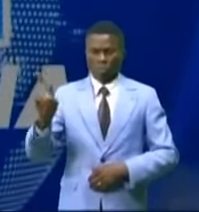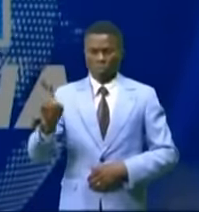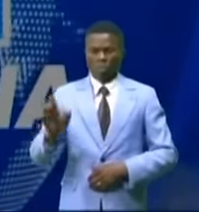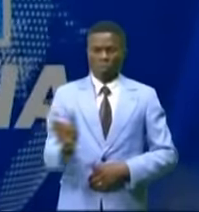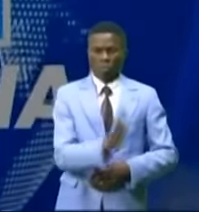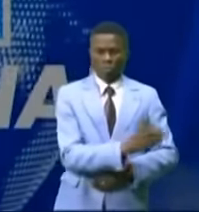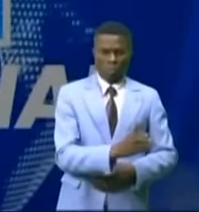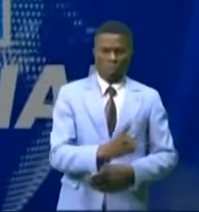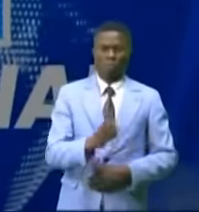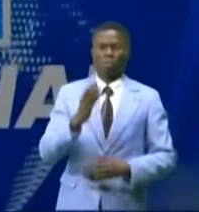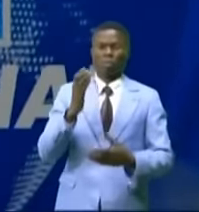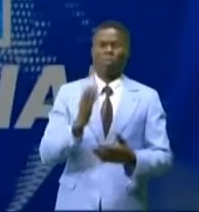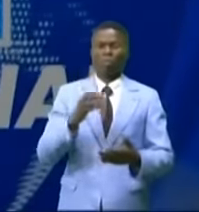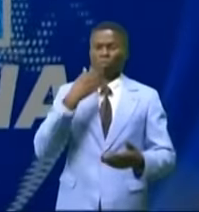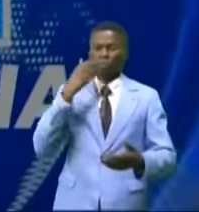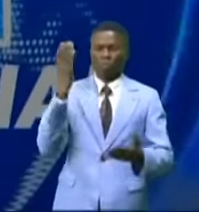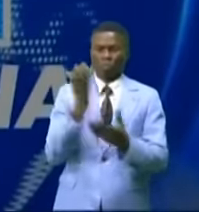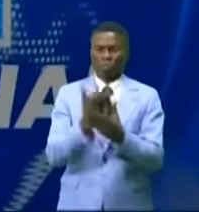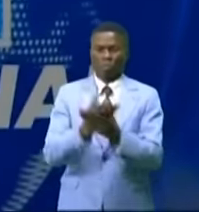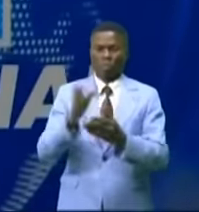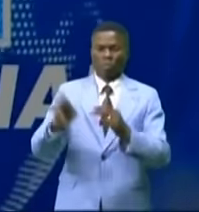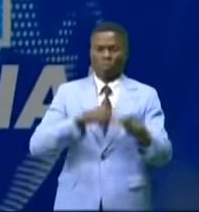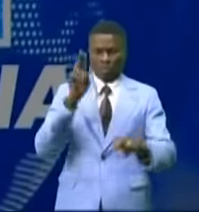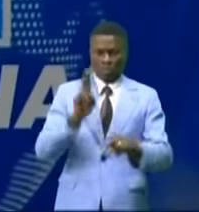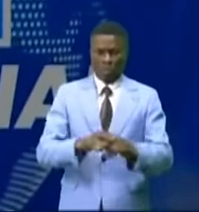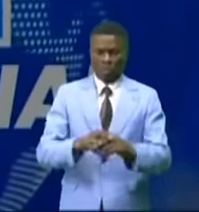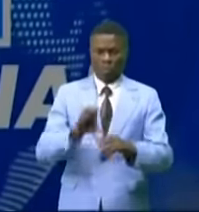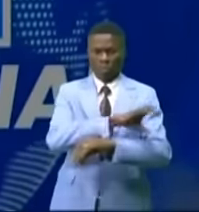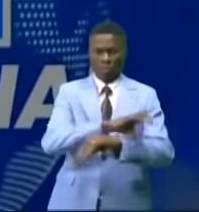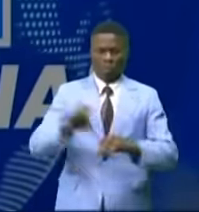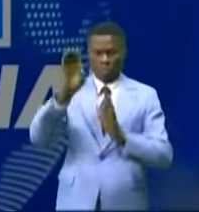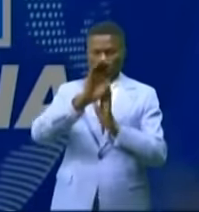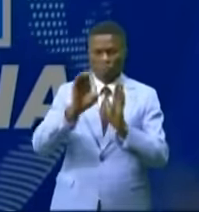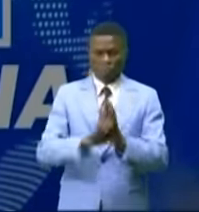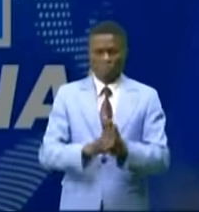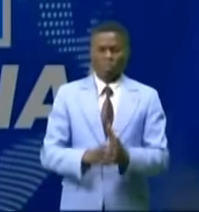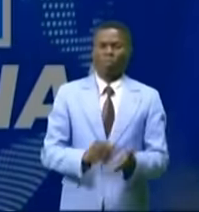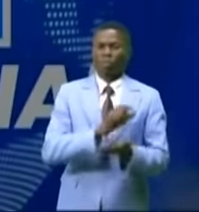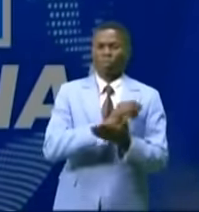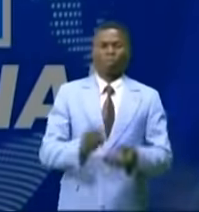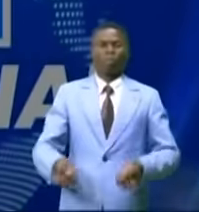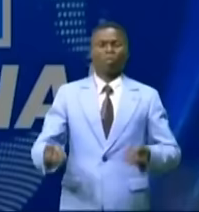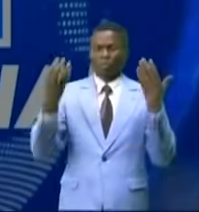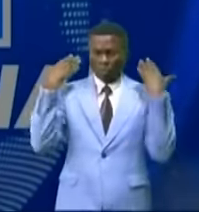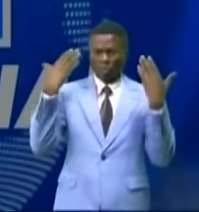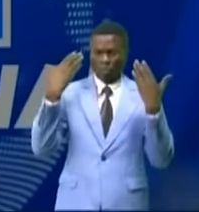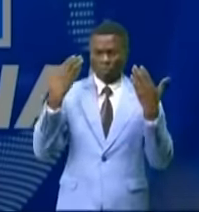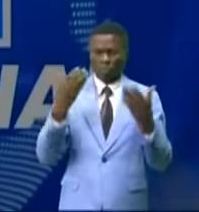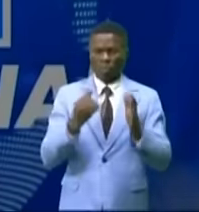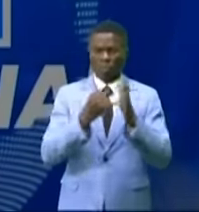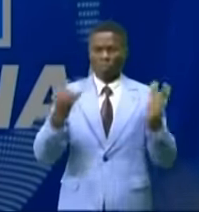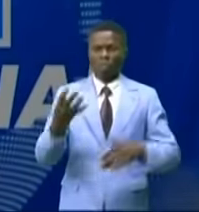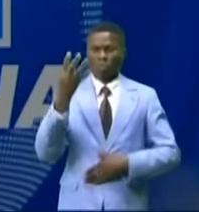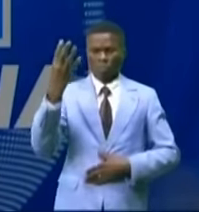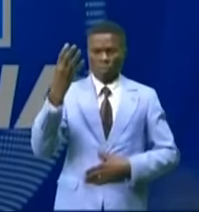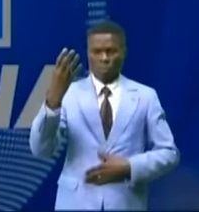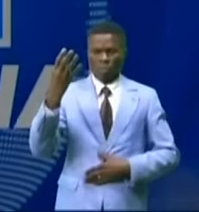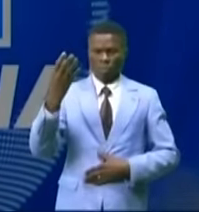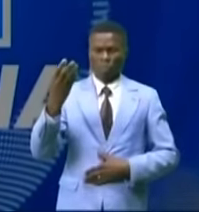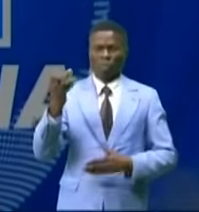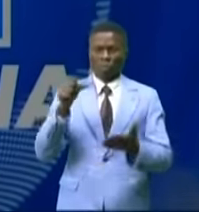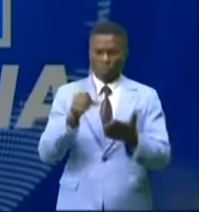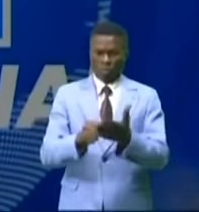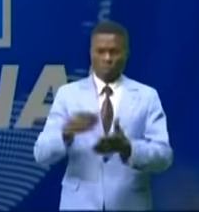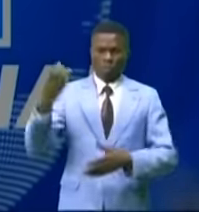Ces arrêts viennent de tomber. La Cour constitutionnelle a rejeté 64 requêtes des candidats députés